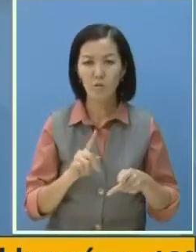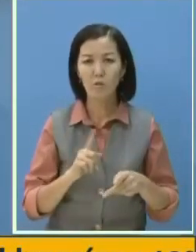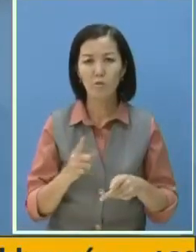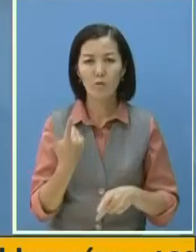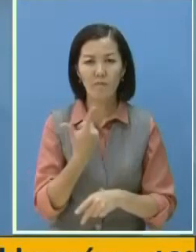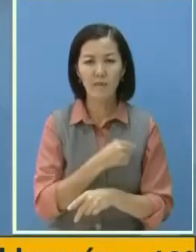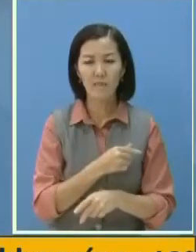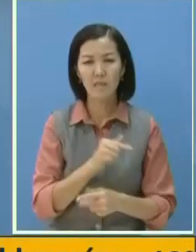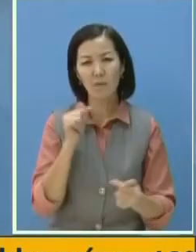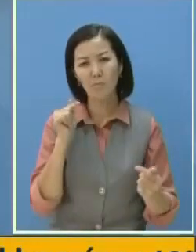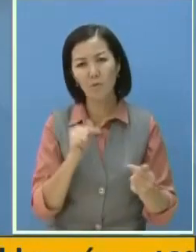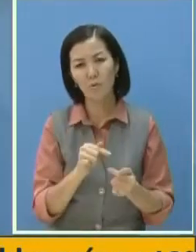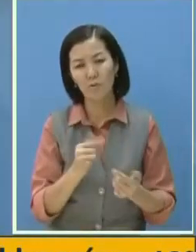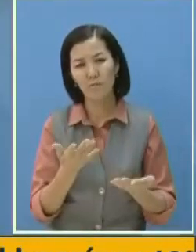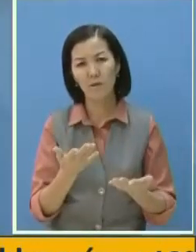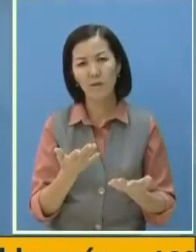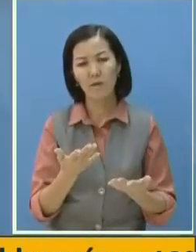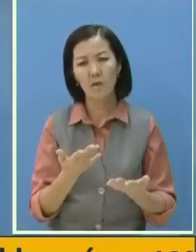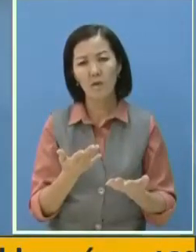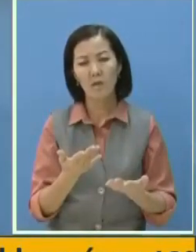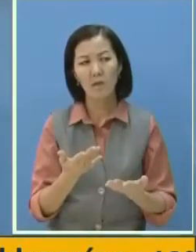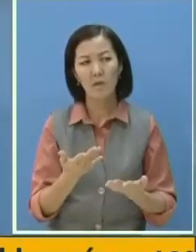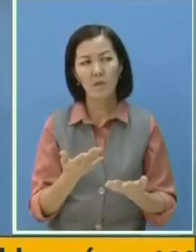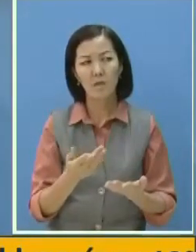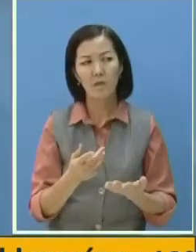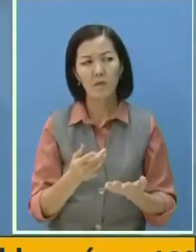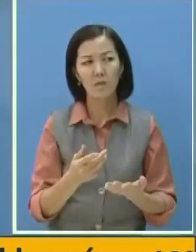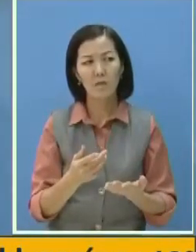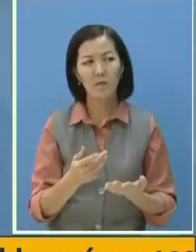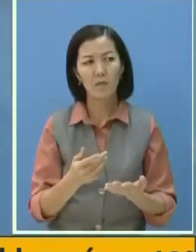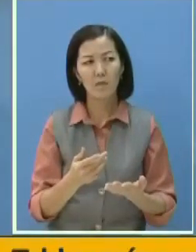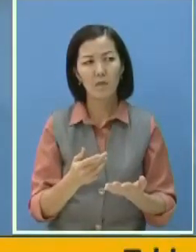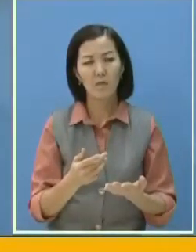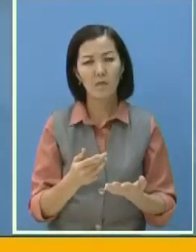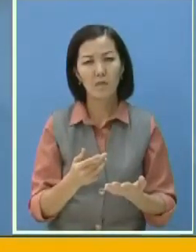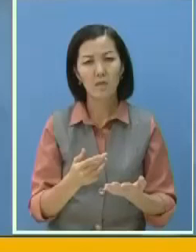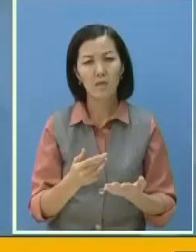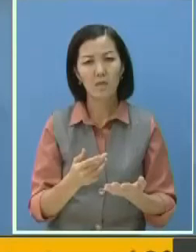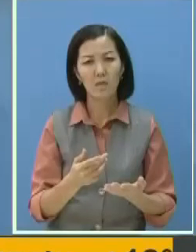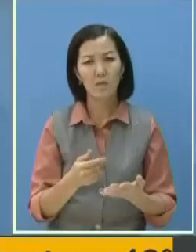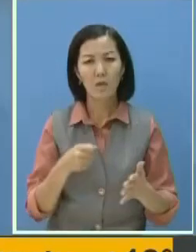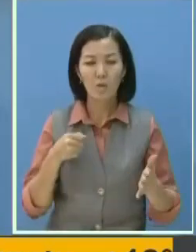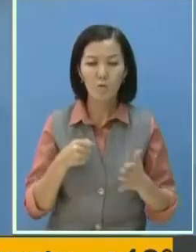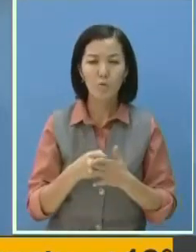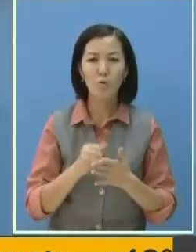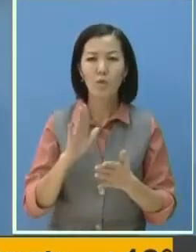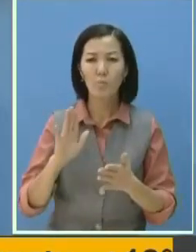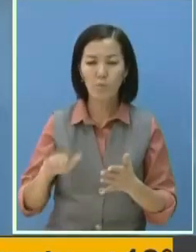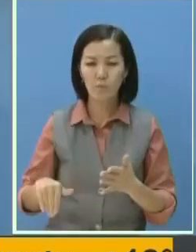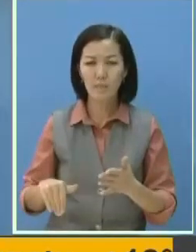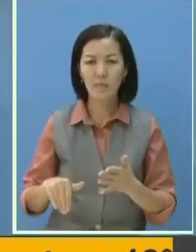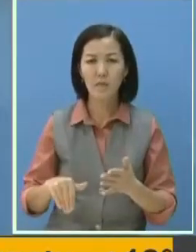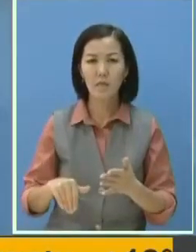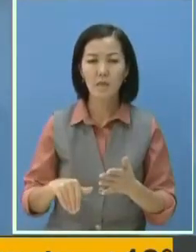что процедуры какие-то там не выполняются. Вот надо ли в данном случае мерить антитела до и после вакцинации? Что надо